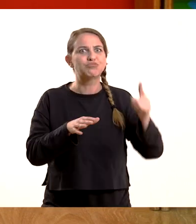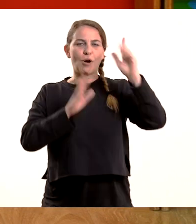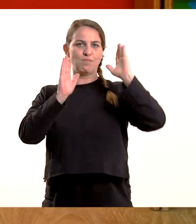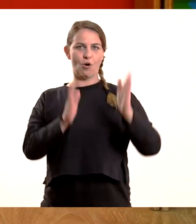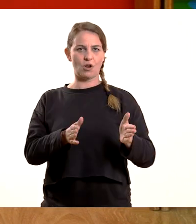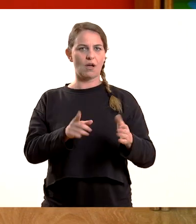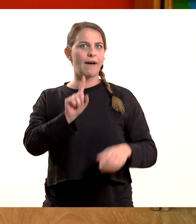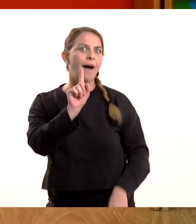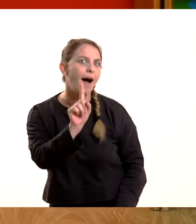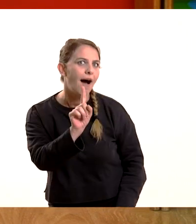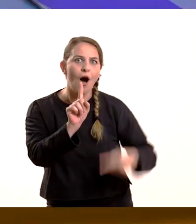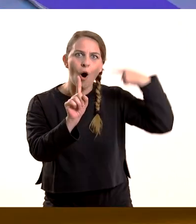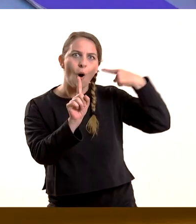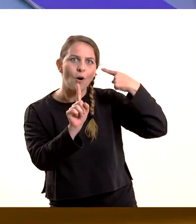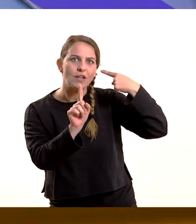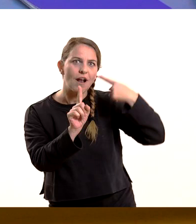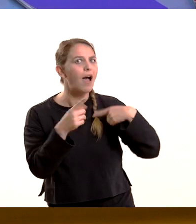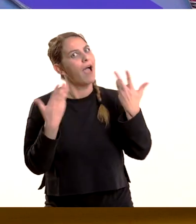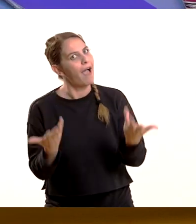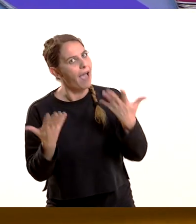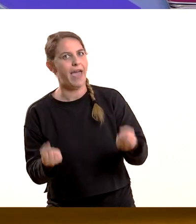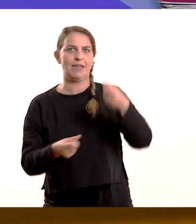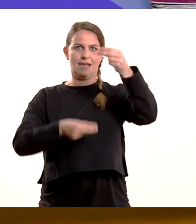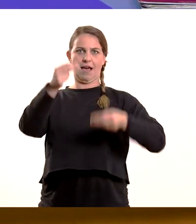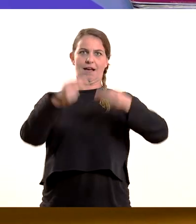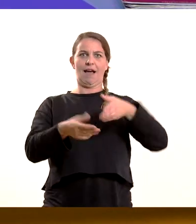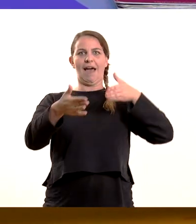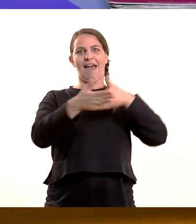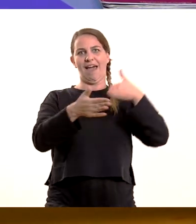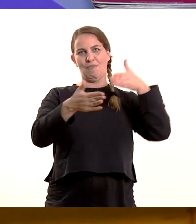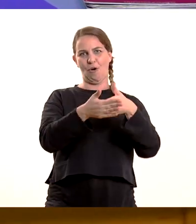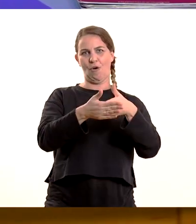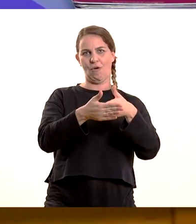Μα με λίγα προβλήματα παρόλα αυτά.